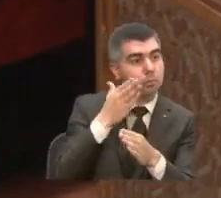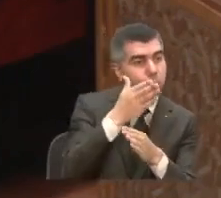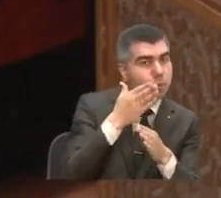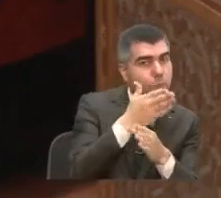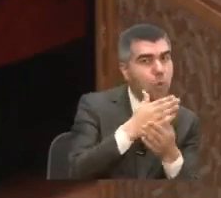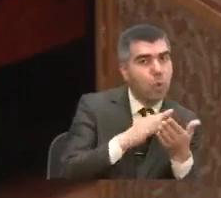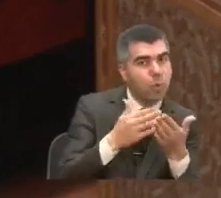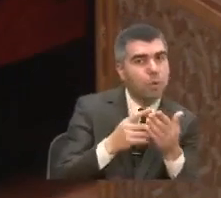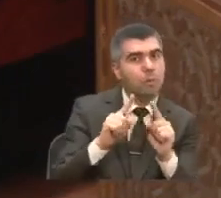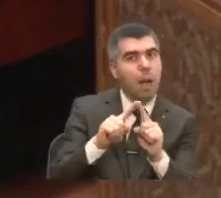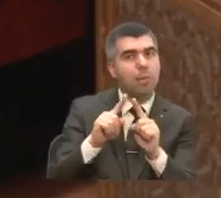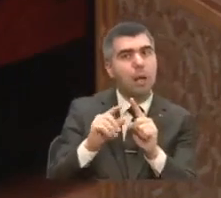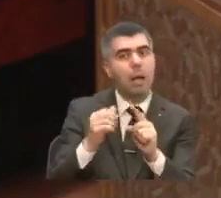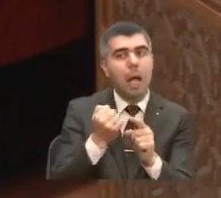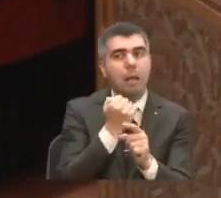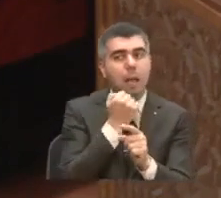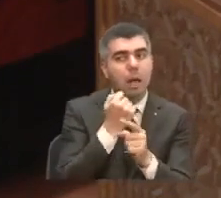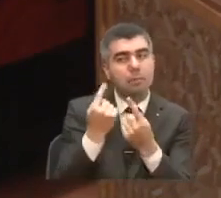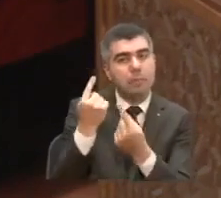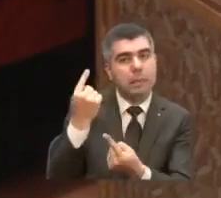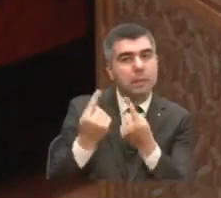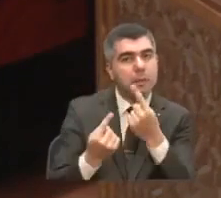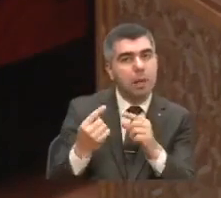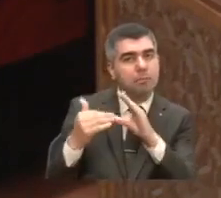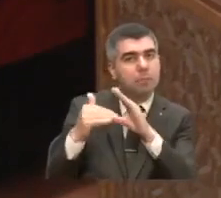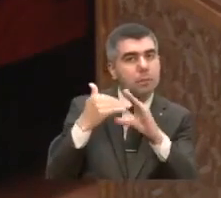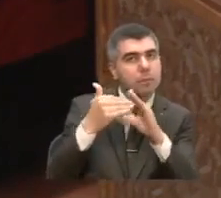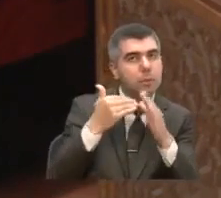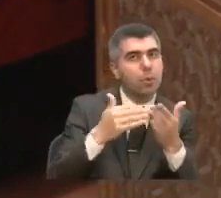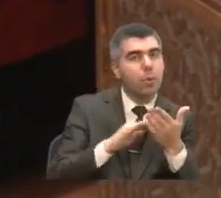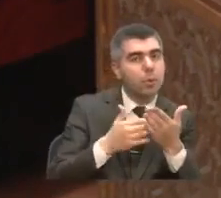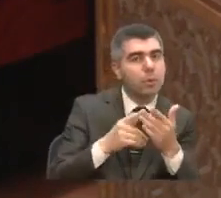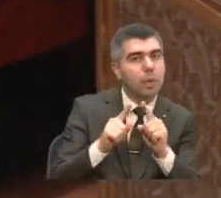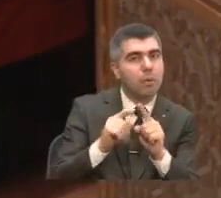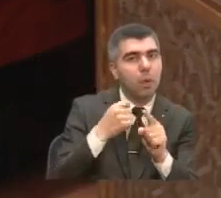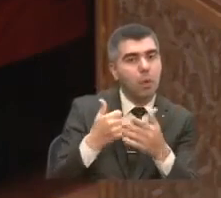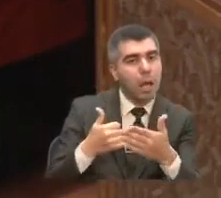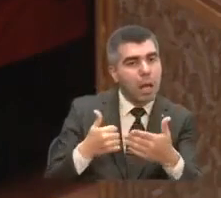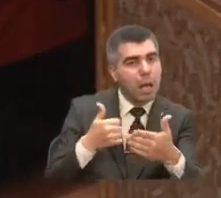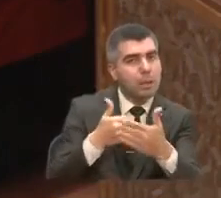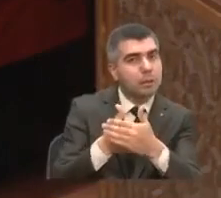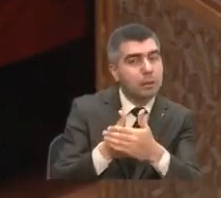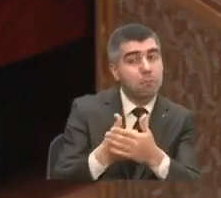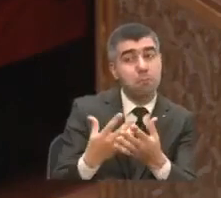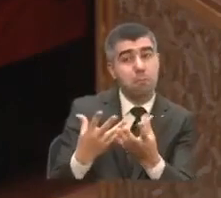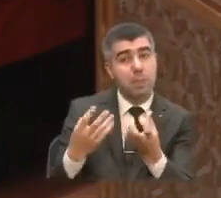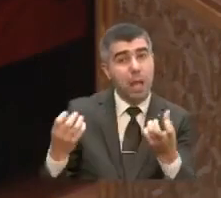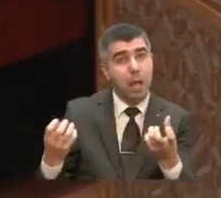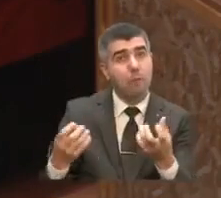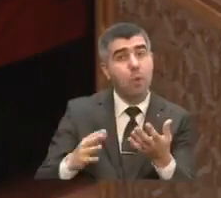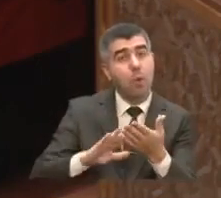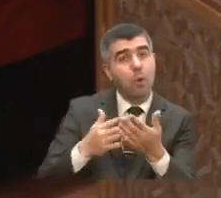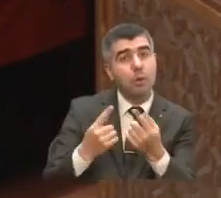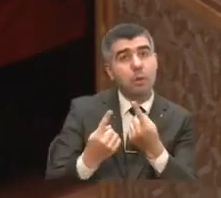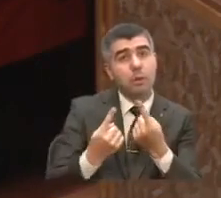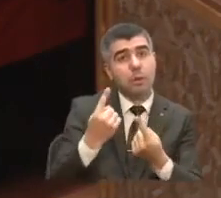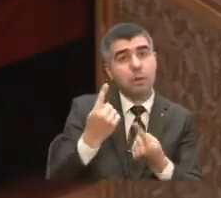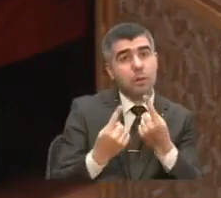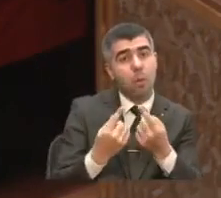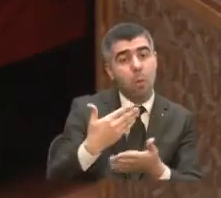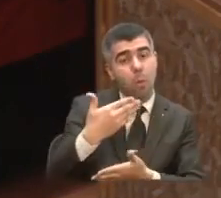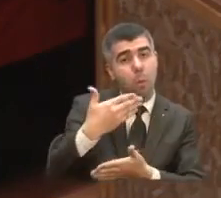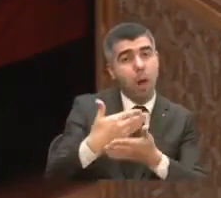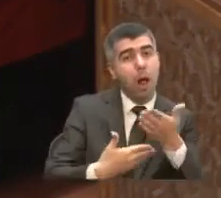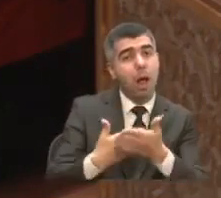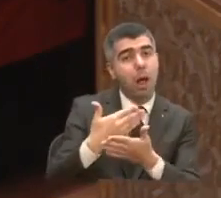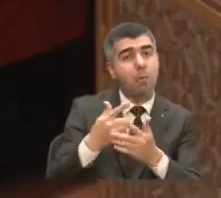الشكايات المقدمة، زائد الافتحاص اللي مرتبط في القراءة ديال الإحصائيات ديال حوادث السير، واللي تنشوفوا في كثير من الأحيان الورقة اللي عندنا ديال الفيزيت تكنيك